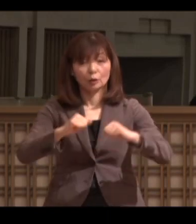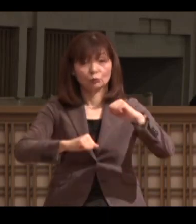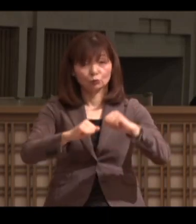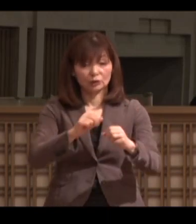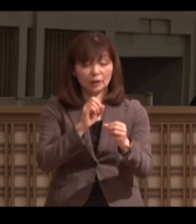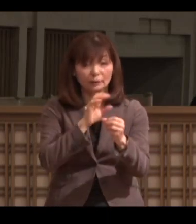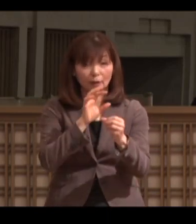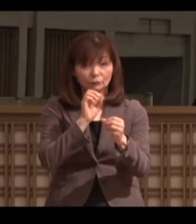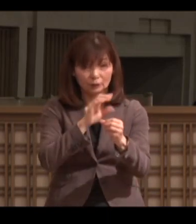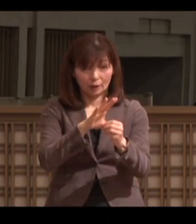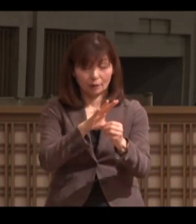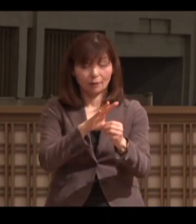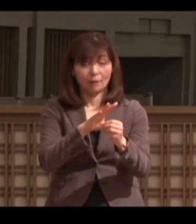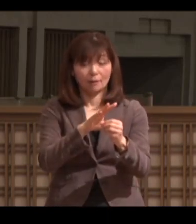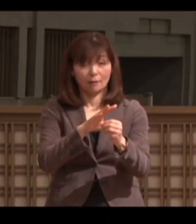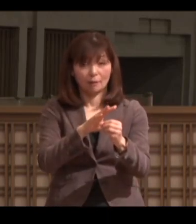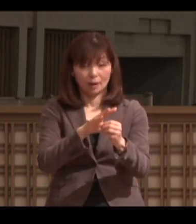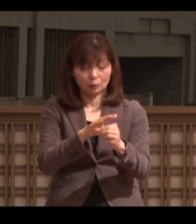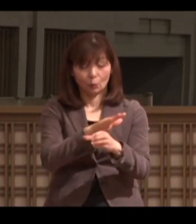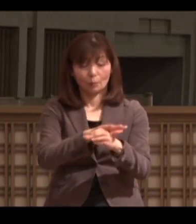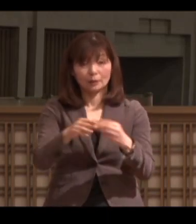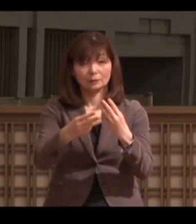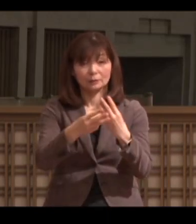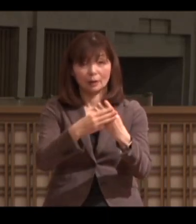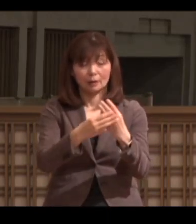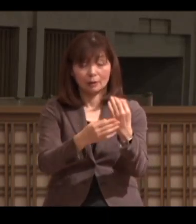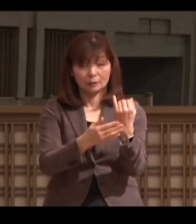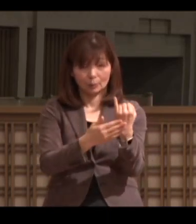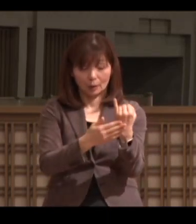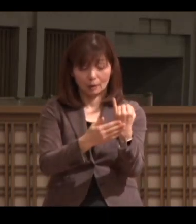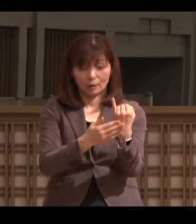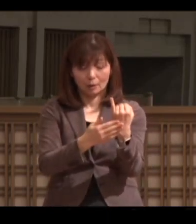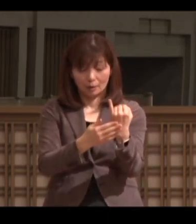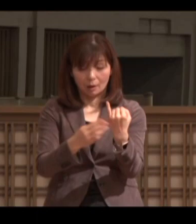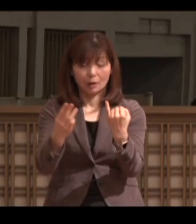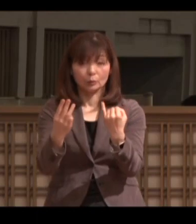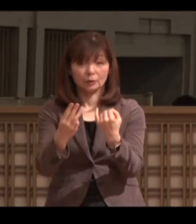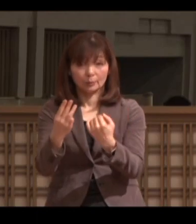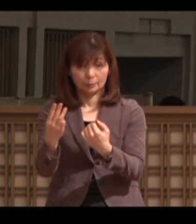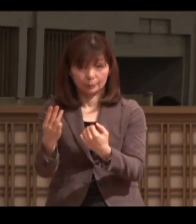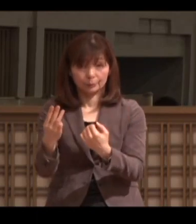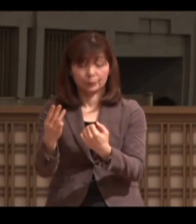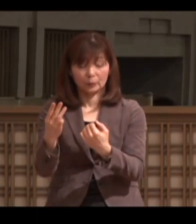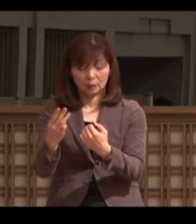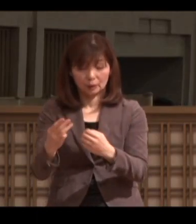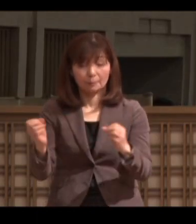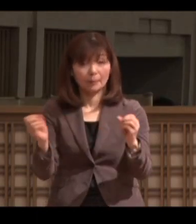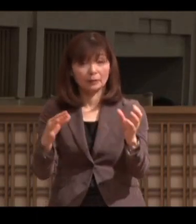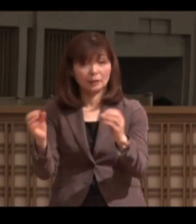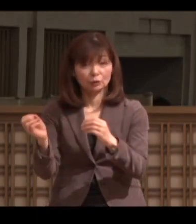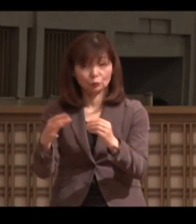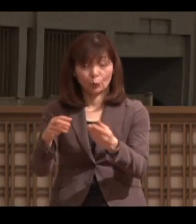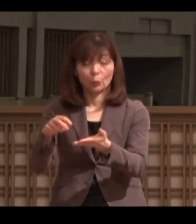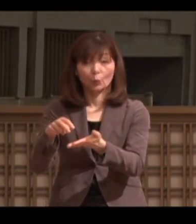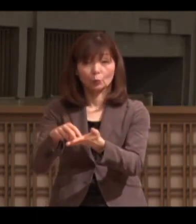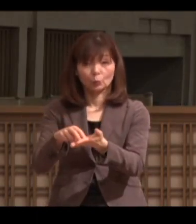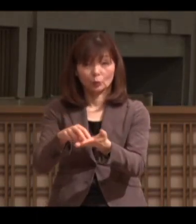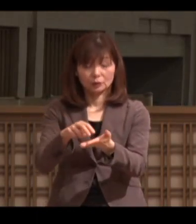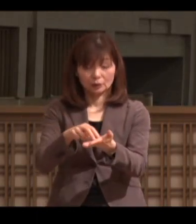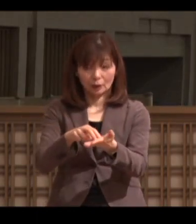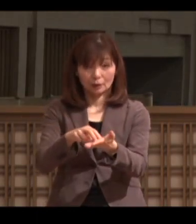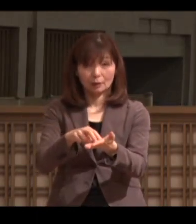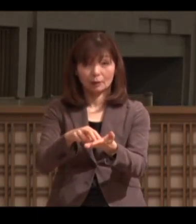アナウンサーのマスタエリナ様この3方にですねえパネリストとして